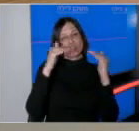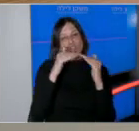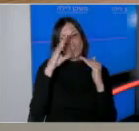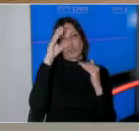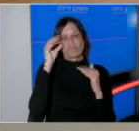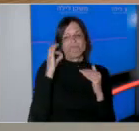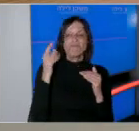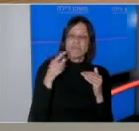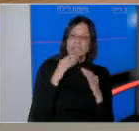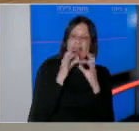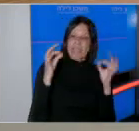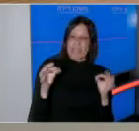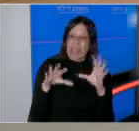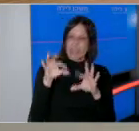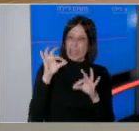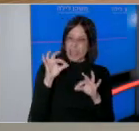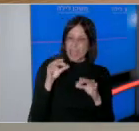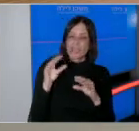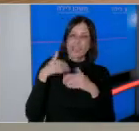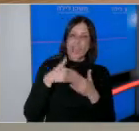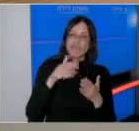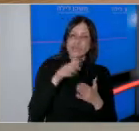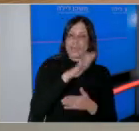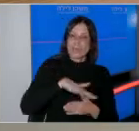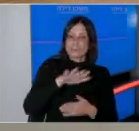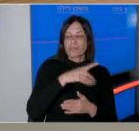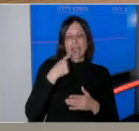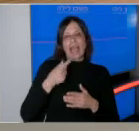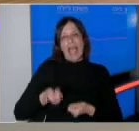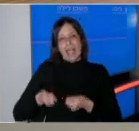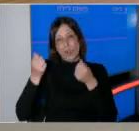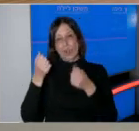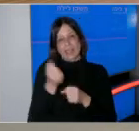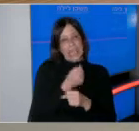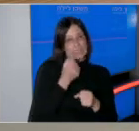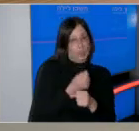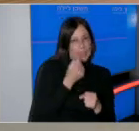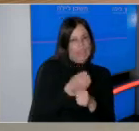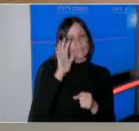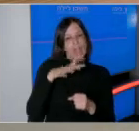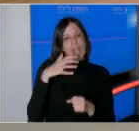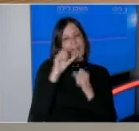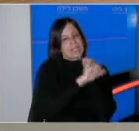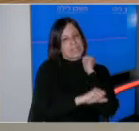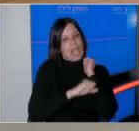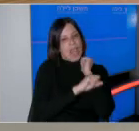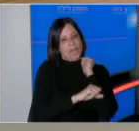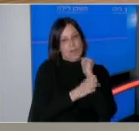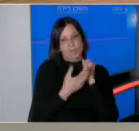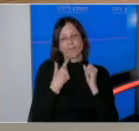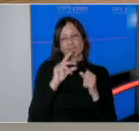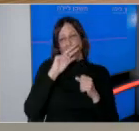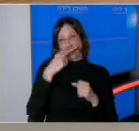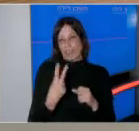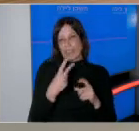מנבחרי הציבור, נמשיך לכלל המערכות. החינוכית, התעסוקתית וגם ההשכלה הגבוהה.